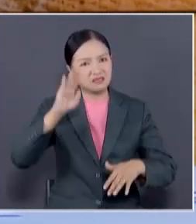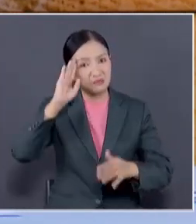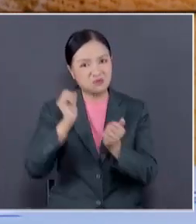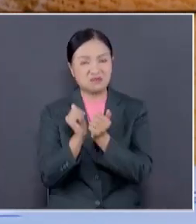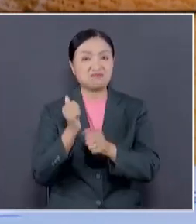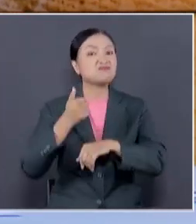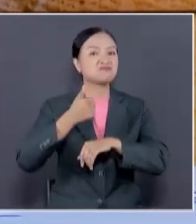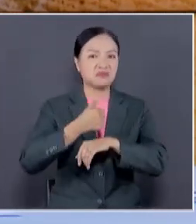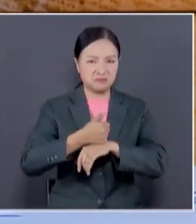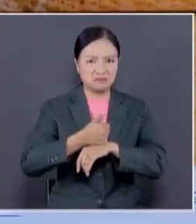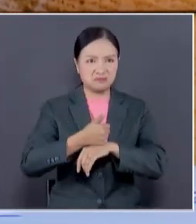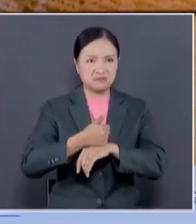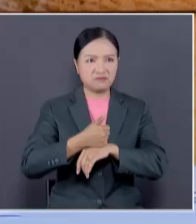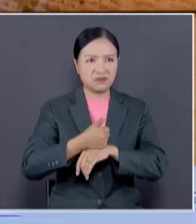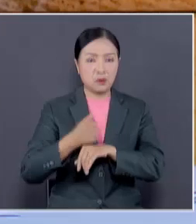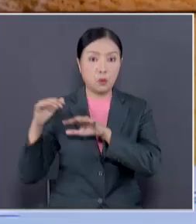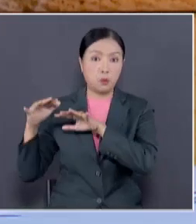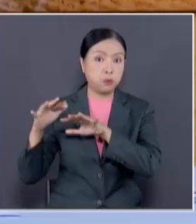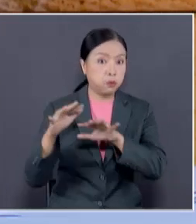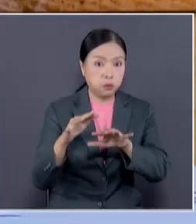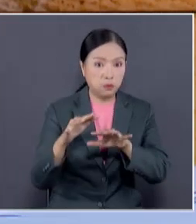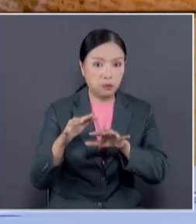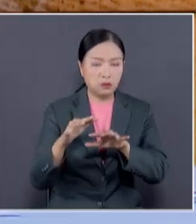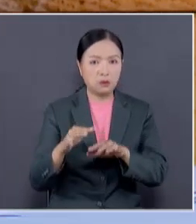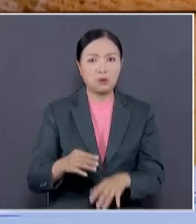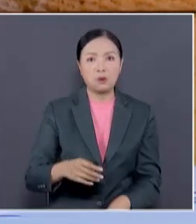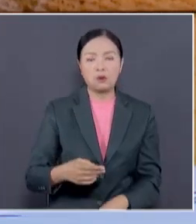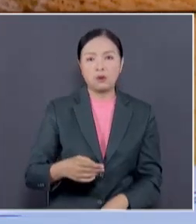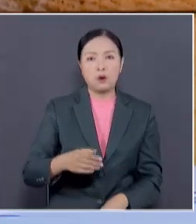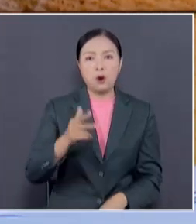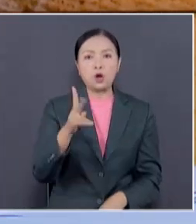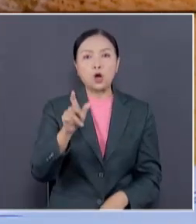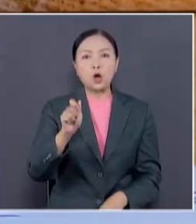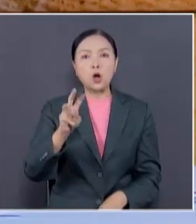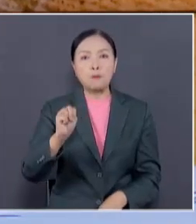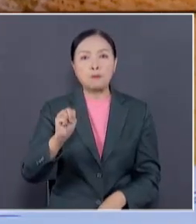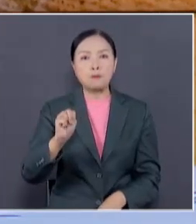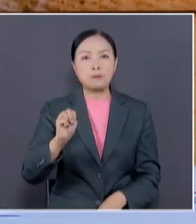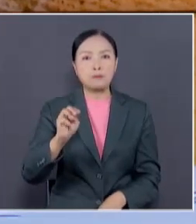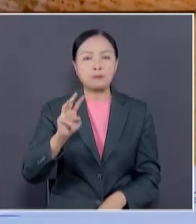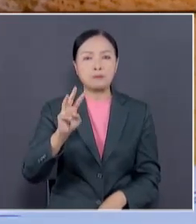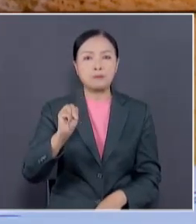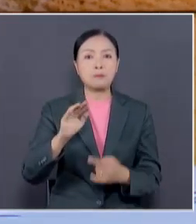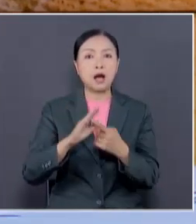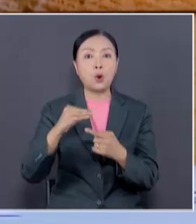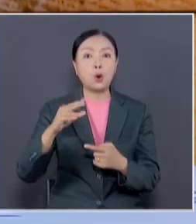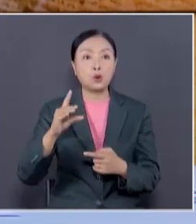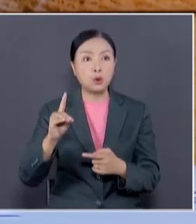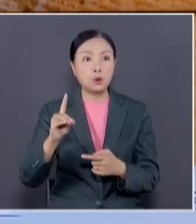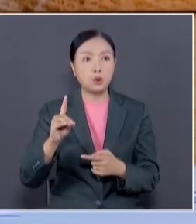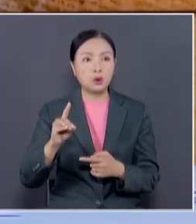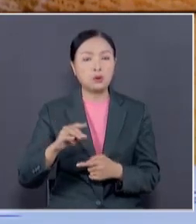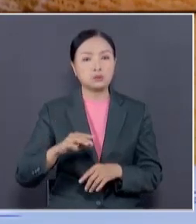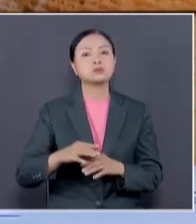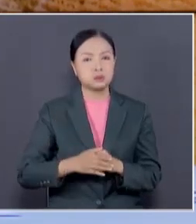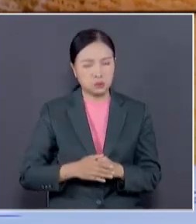ผู้ใหญ่ตำรวจมากันอย่างครบมือหน่วยคอมมานโดมากันอย่างครบแต่บิ๊กโจ๊กลงมารับกับหน่วยคอม